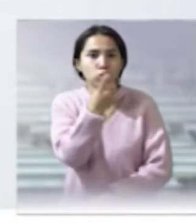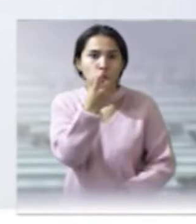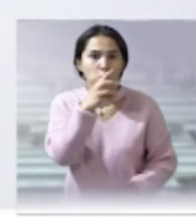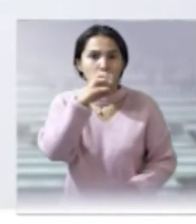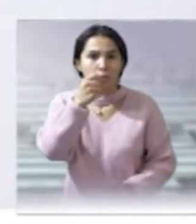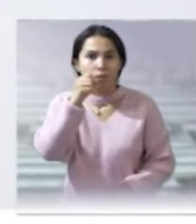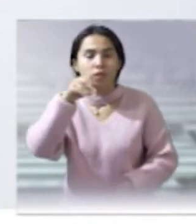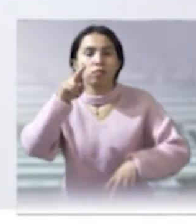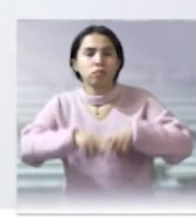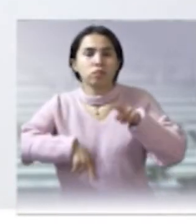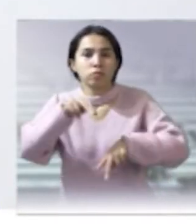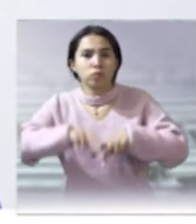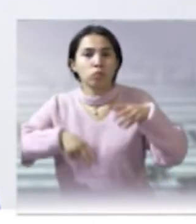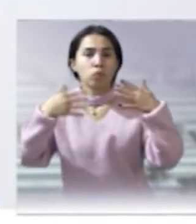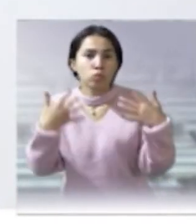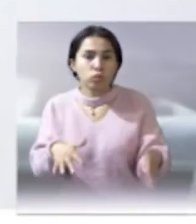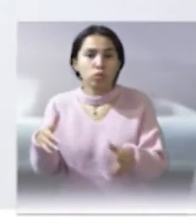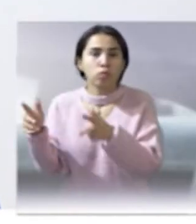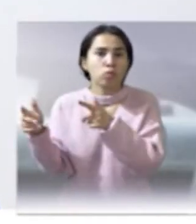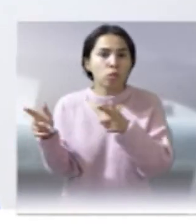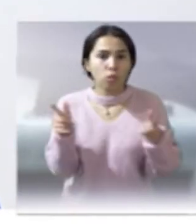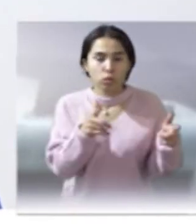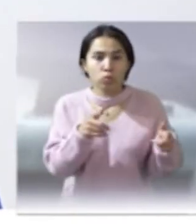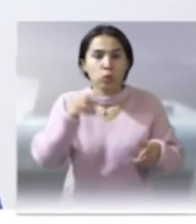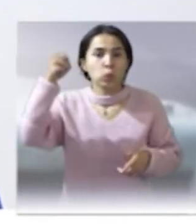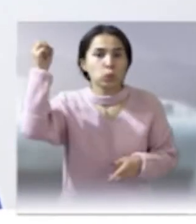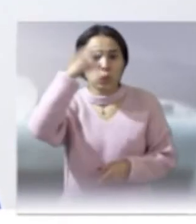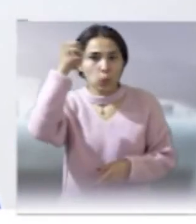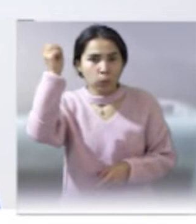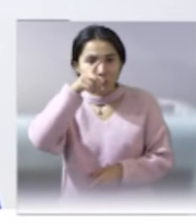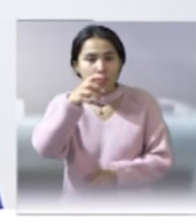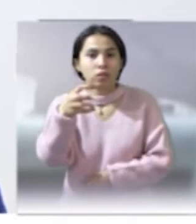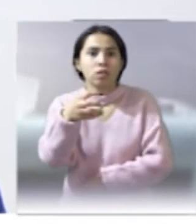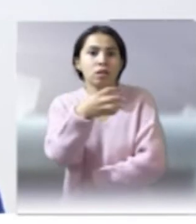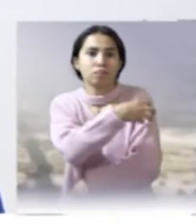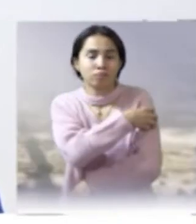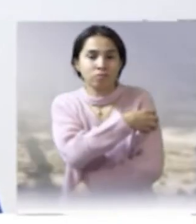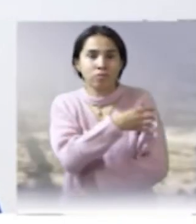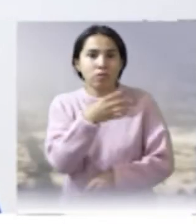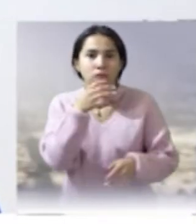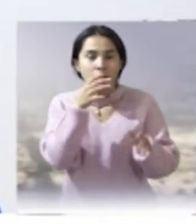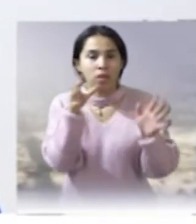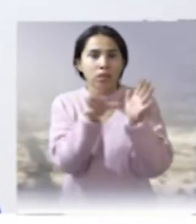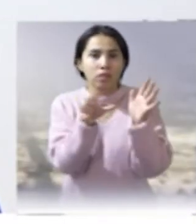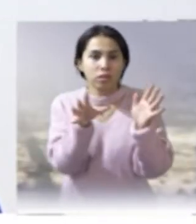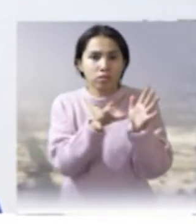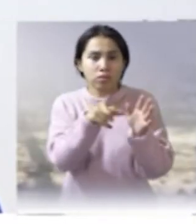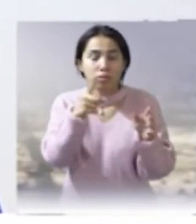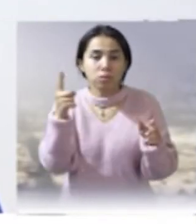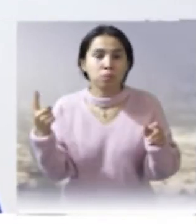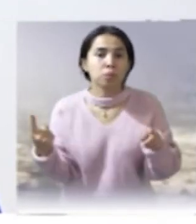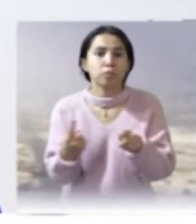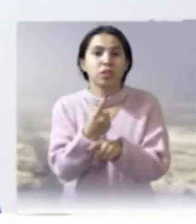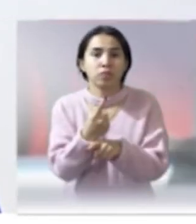на 18 человек была увеличена штатная численность управления сельского хозяйства. Кроме того, был утвержден специальный алгоритм